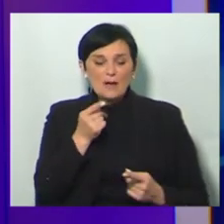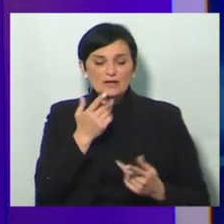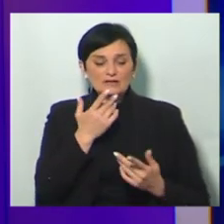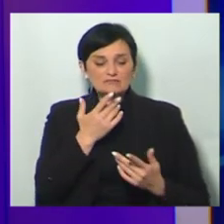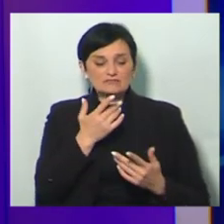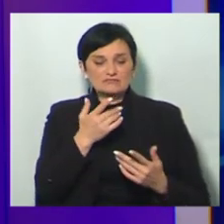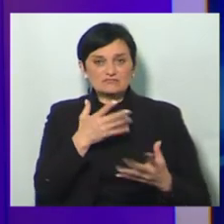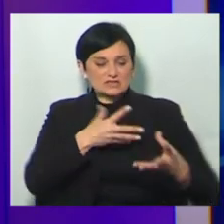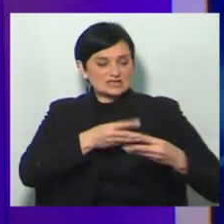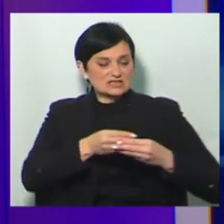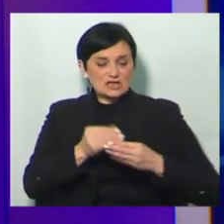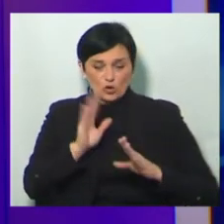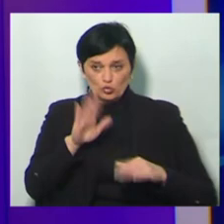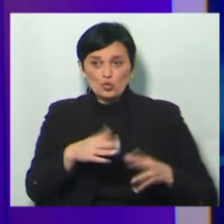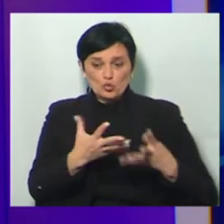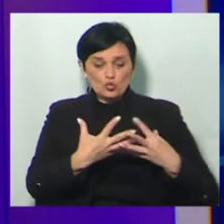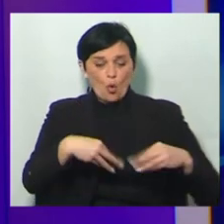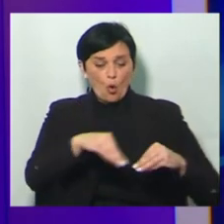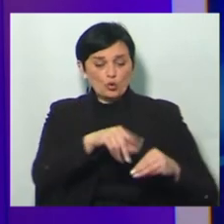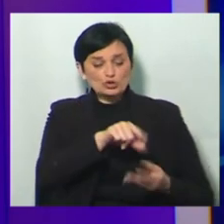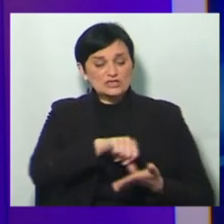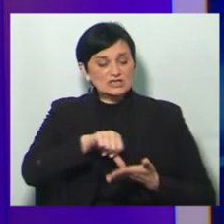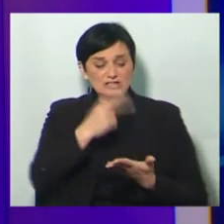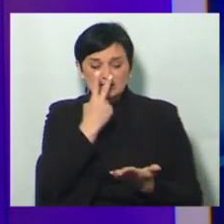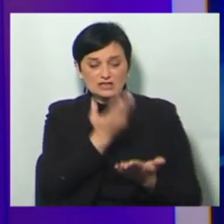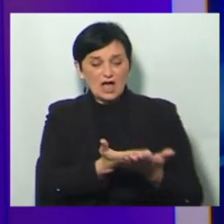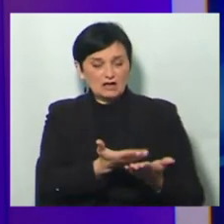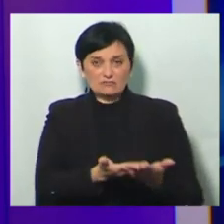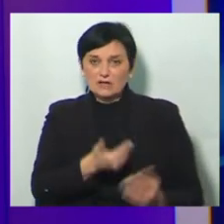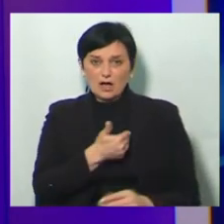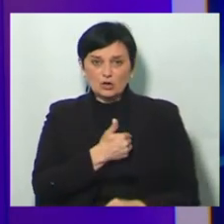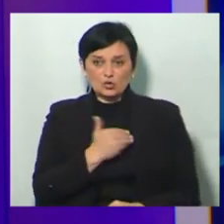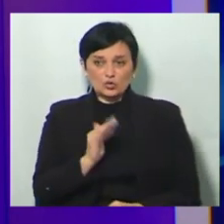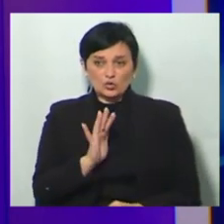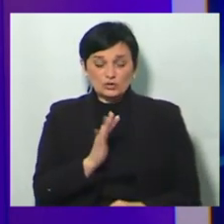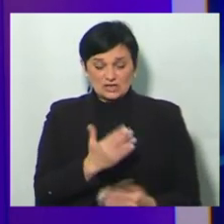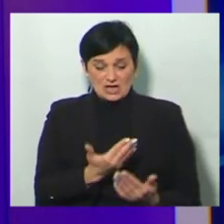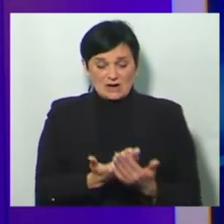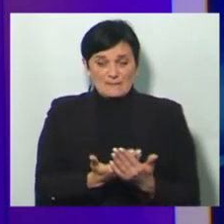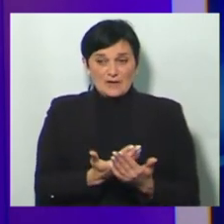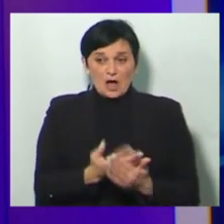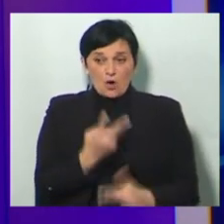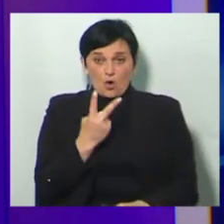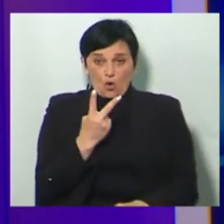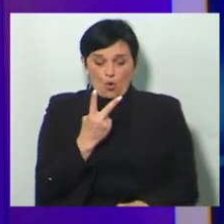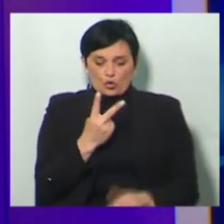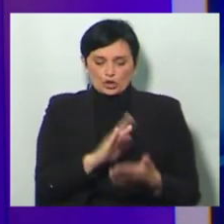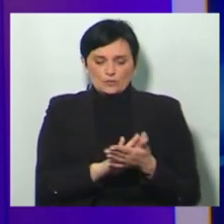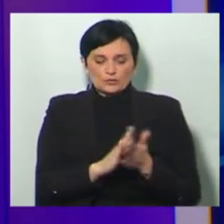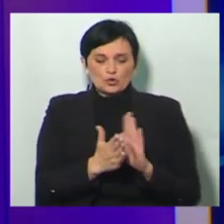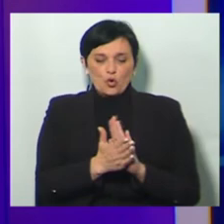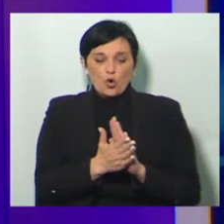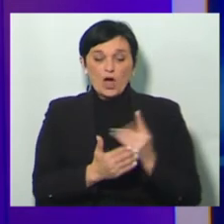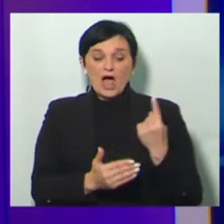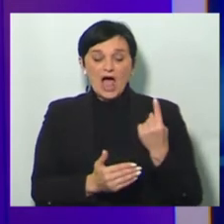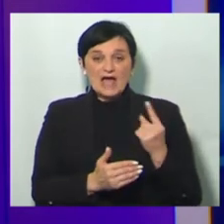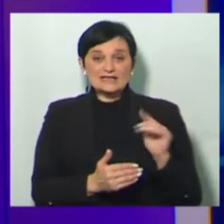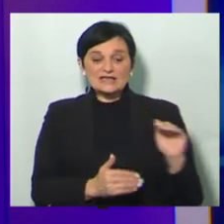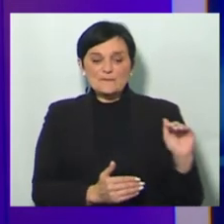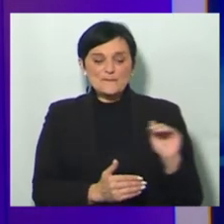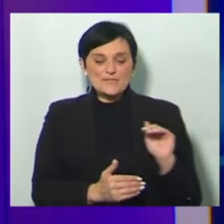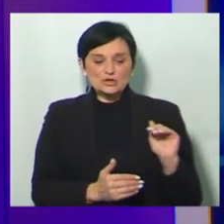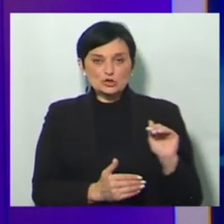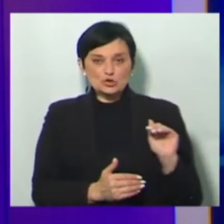საჯარო, თუნდაც ოჯახის წევრებისათვის დასანახი. Და წარმოიდგინეთ ორი მდგომარეობა. ერთი